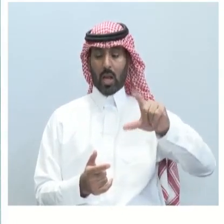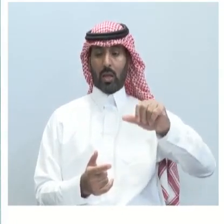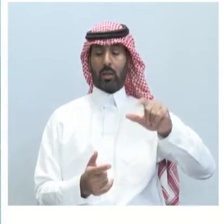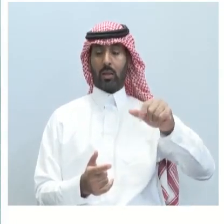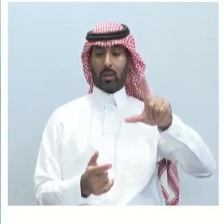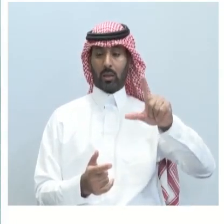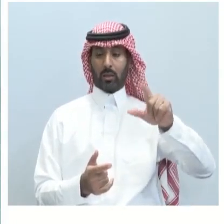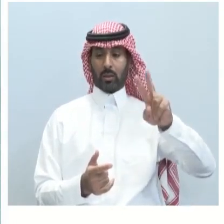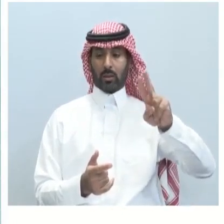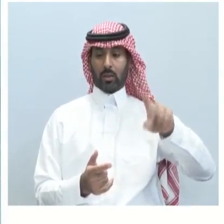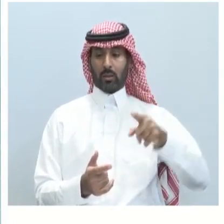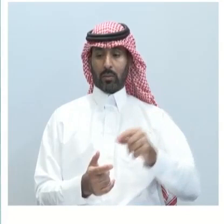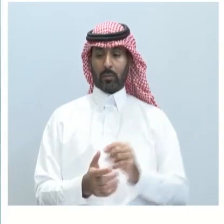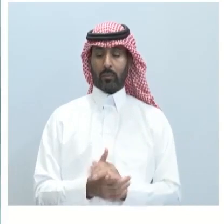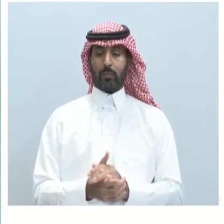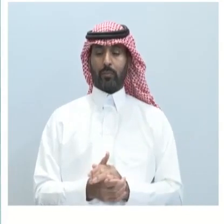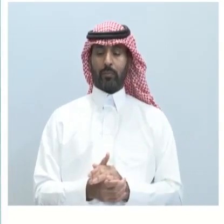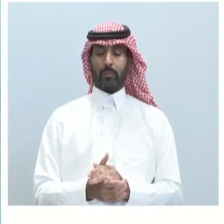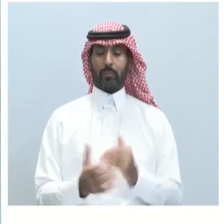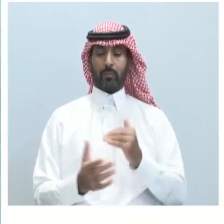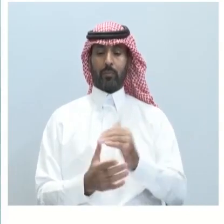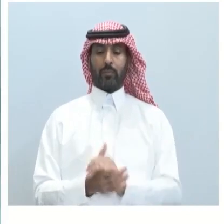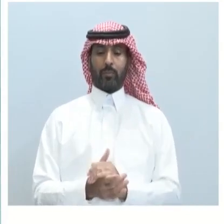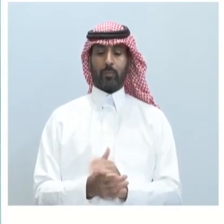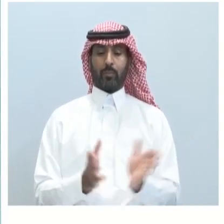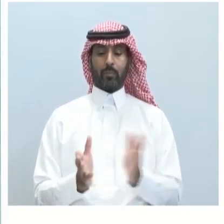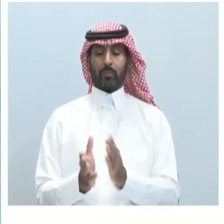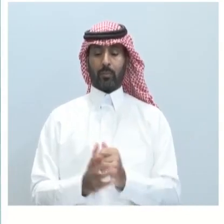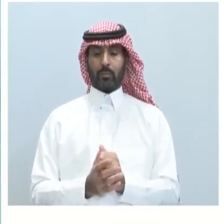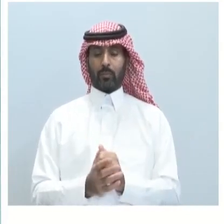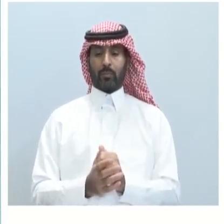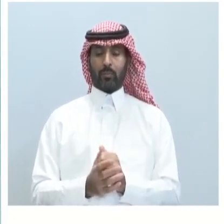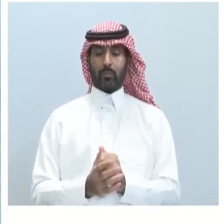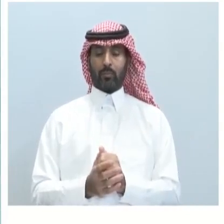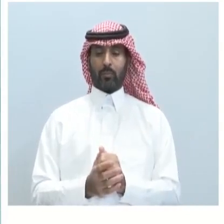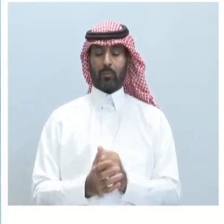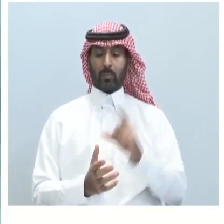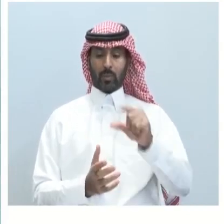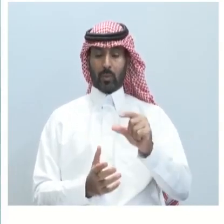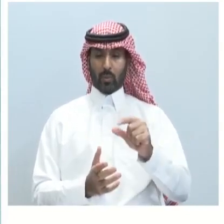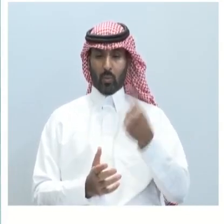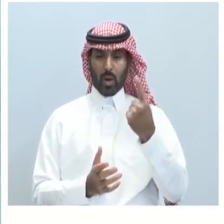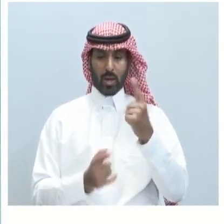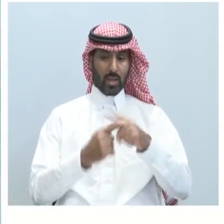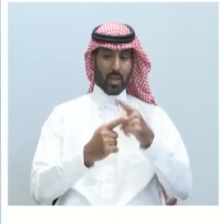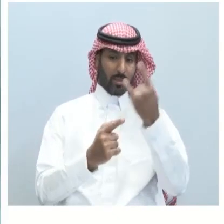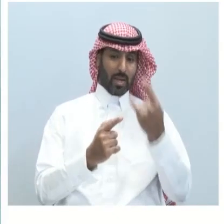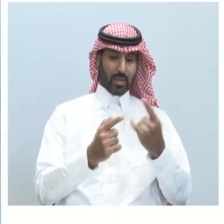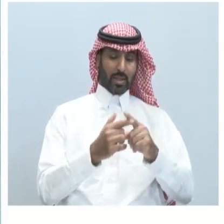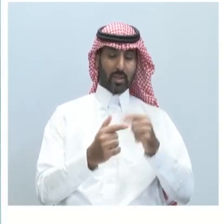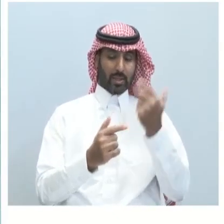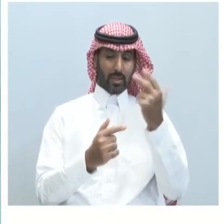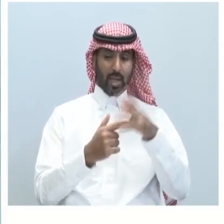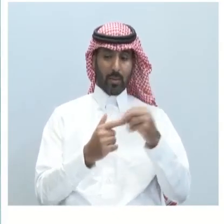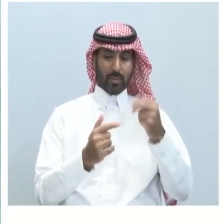مولاري او مولاريا طيب انا الان عرفت انه تركيز ايون الهيدروكسيد اللي هو كم واحد ضرب